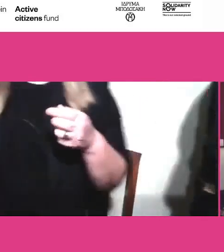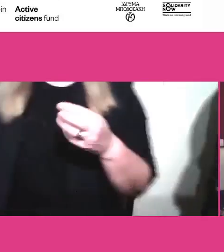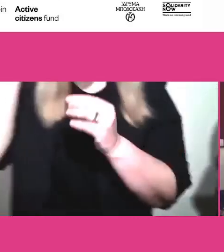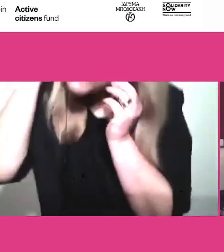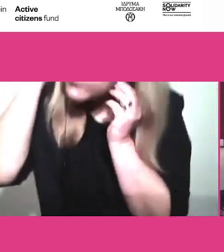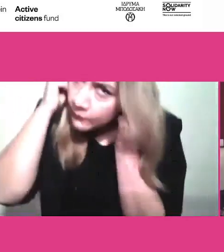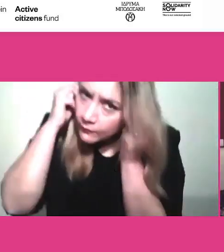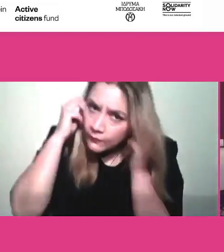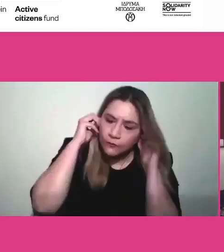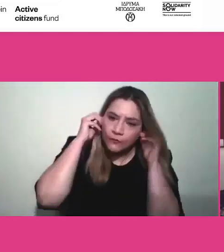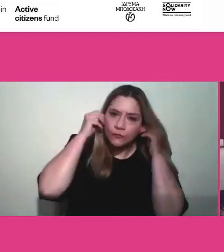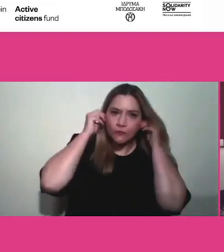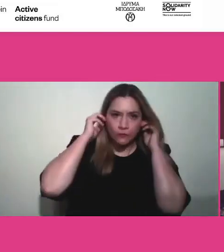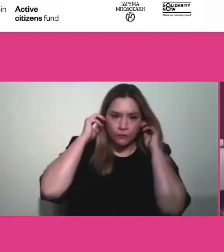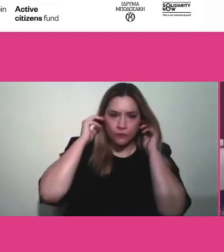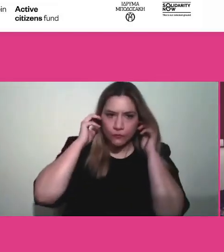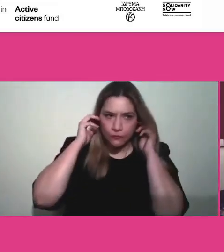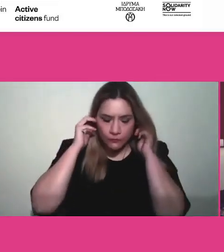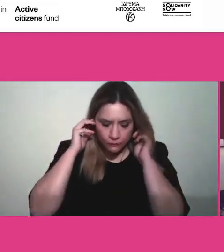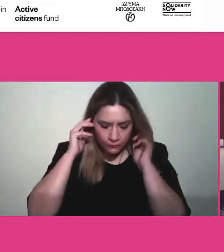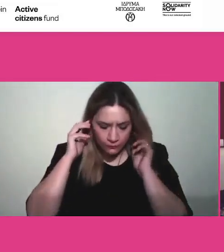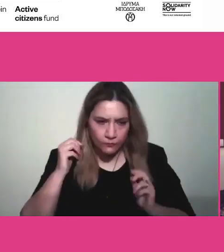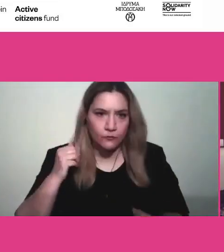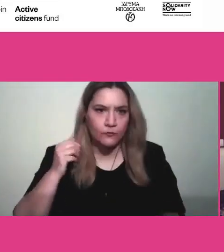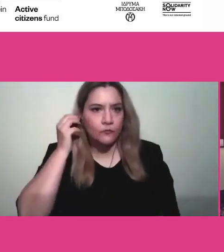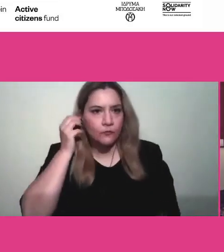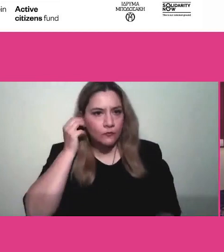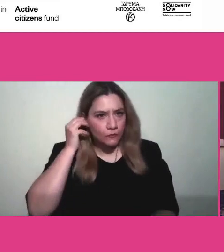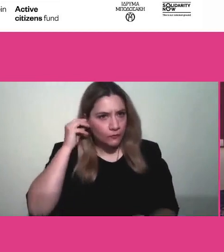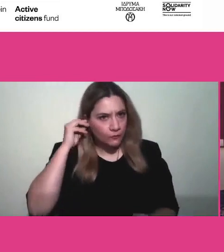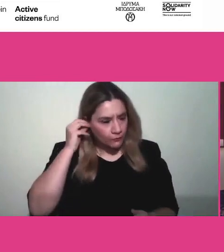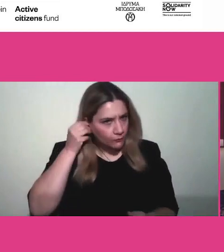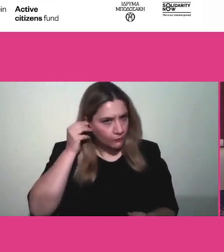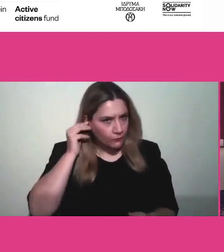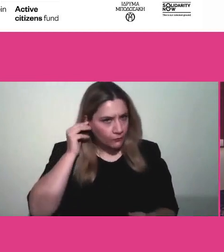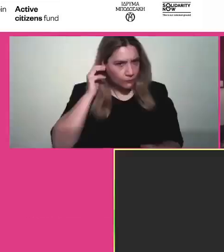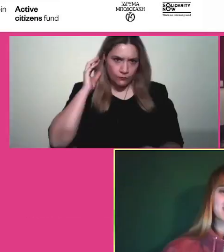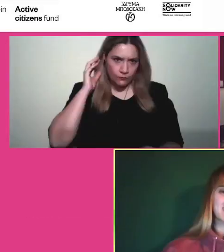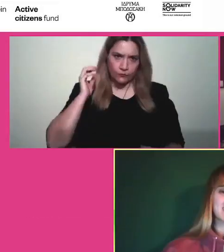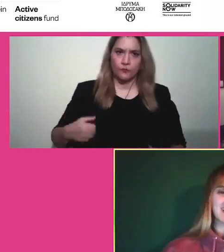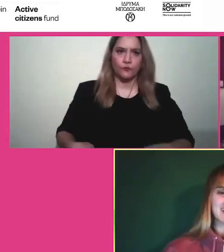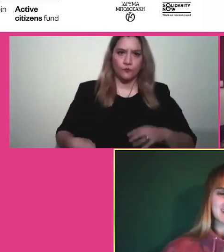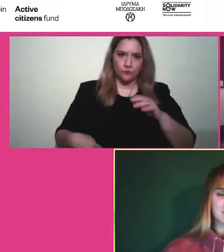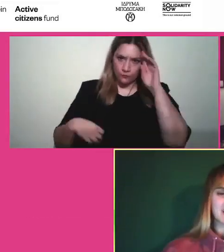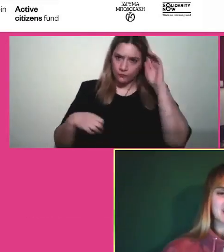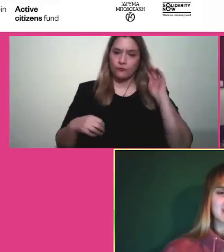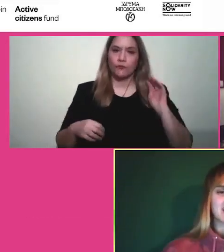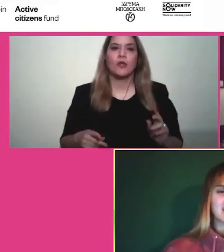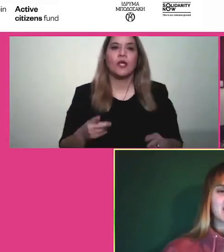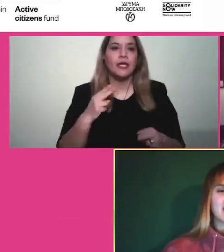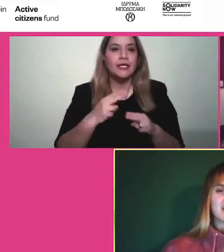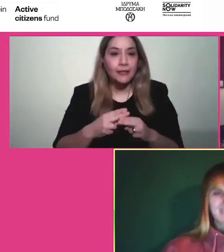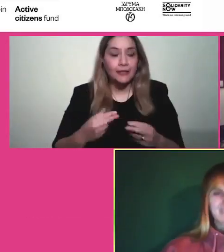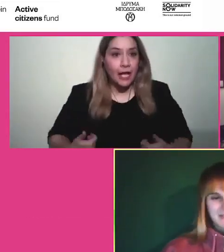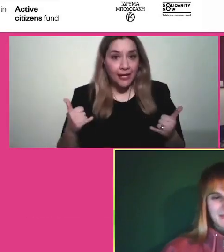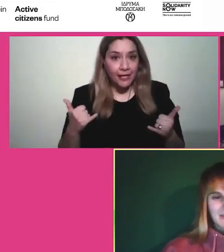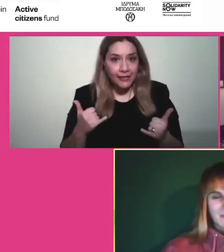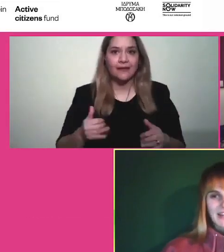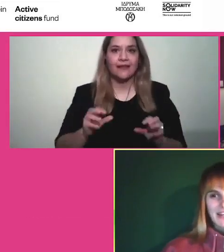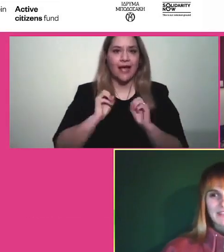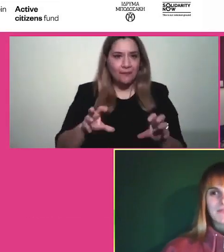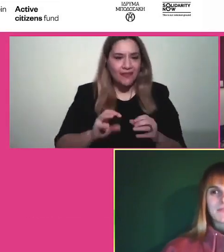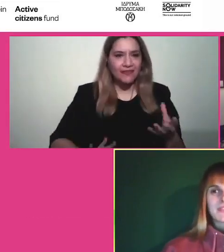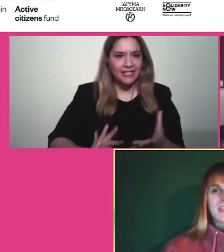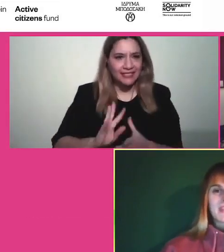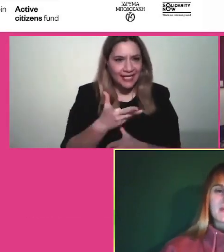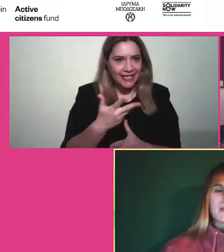καταλαβαίνουμε πόσο πραγματικά σημαντικά είναι τα παιχνίδια στη ζωή μας, στην εκπαίδευση, στην εξέλιξή μας. Σε ευχαριστούμε και